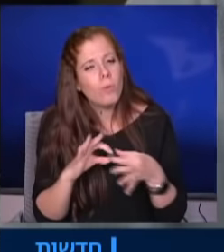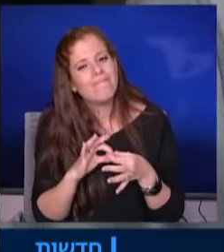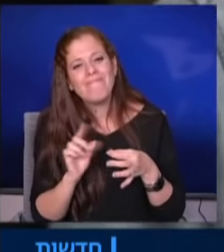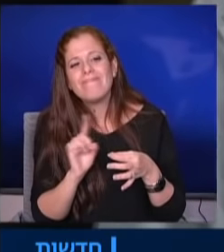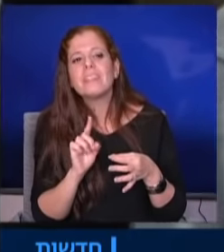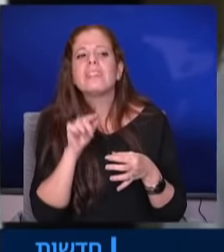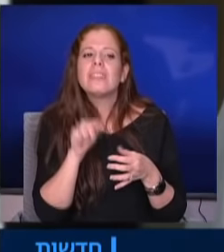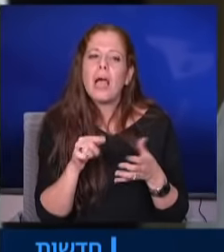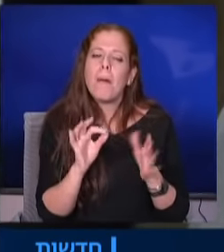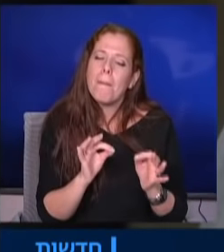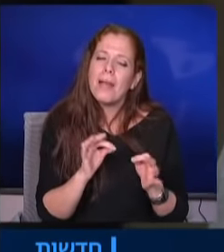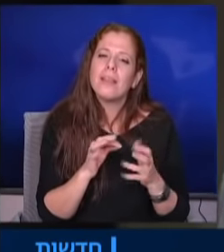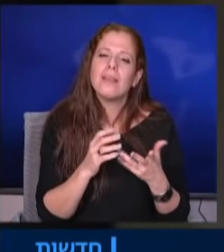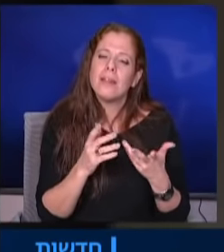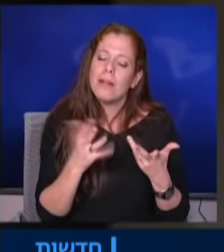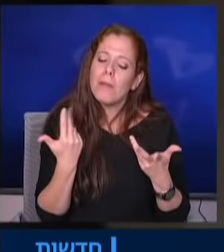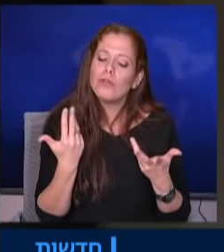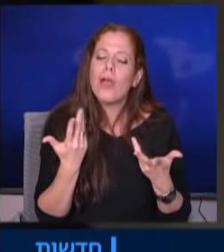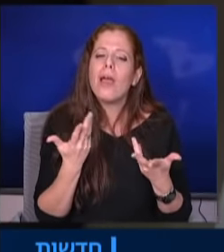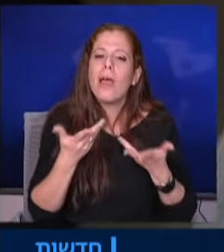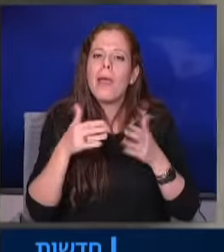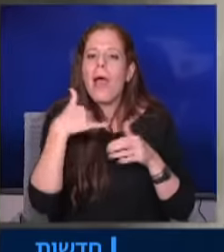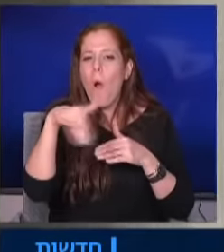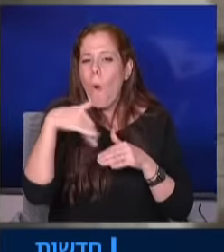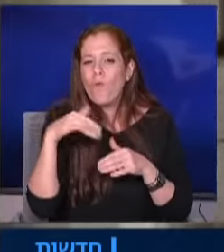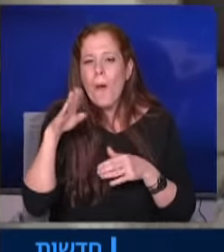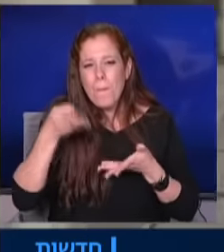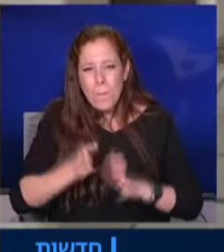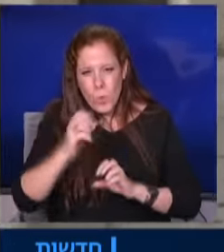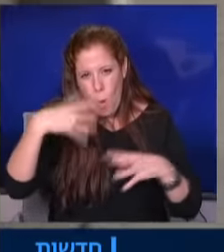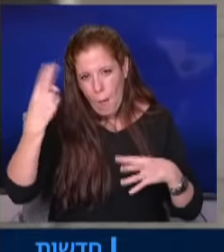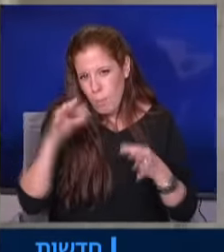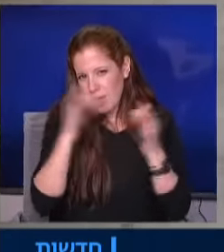באמת, של מה שבני אור הייתה פה בשנות ה-2000, תחילת ה-2000.